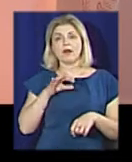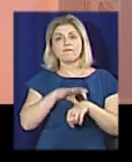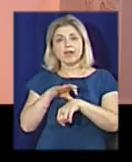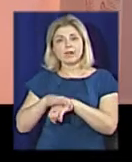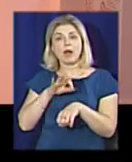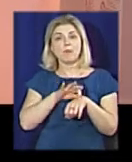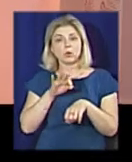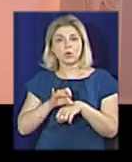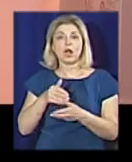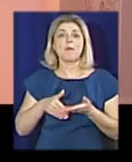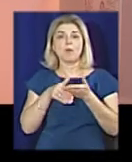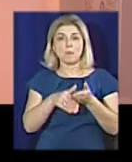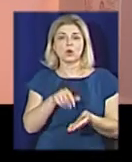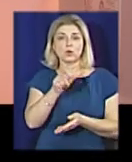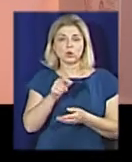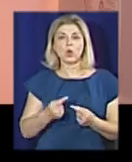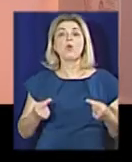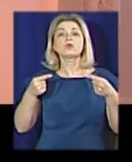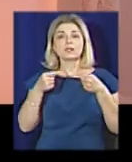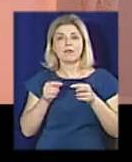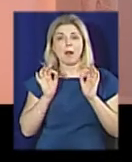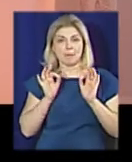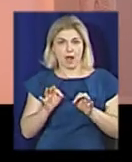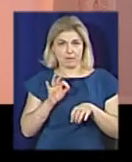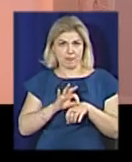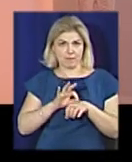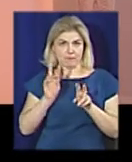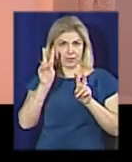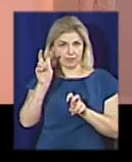і допомагати клініцистам у встановленні правильного діагнозу.